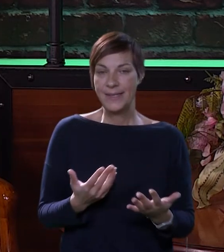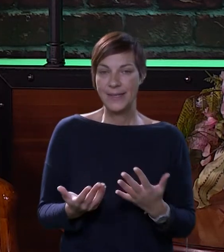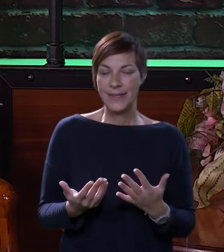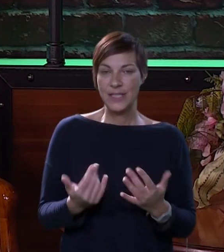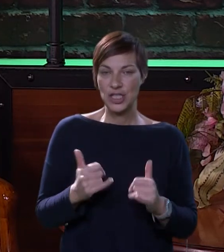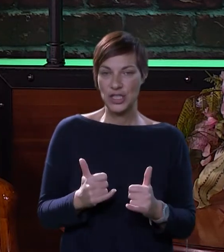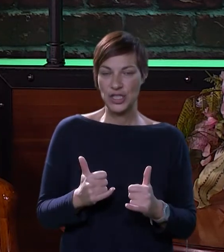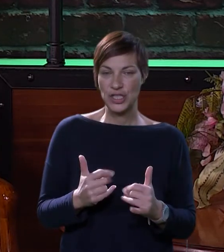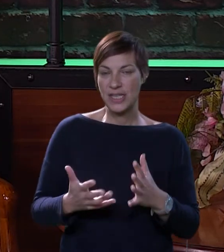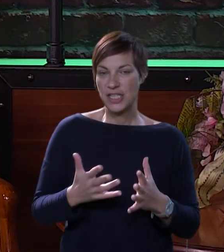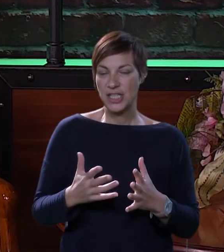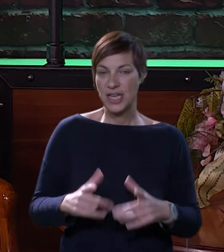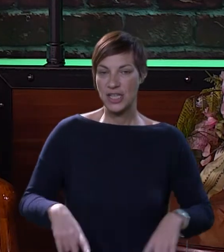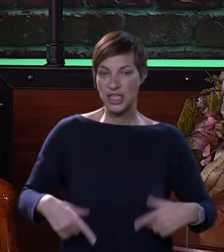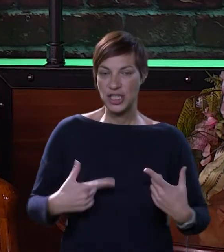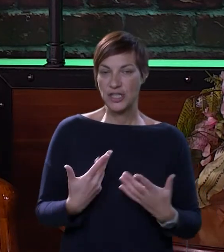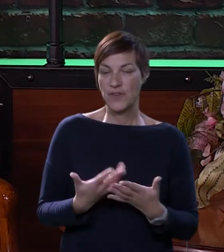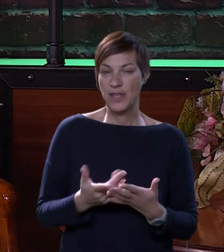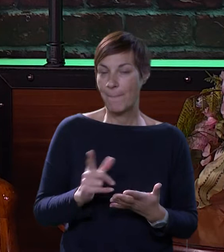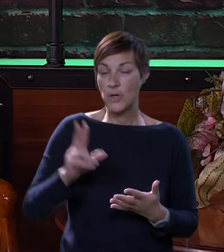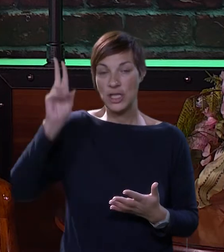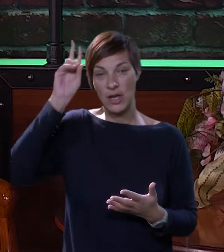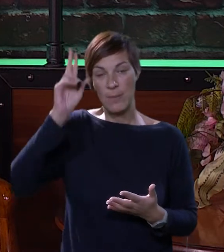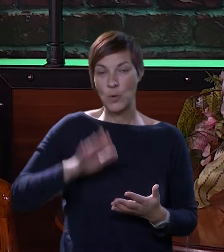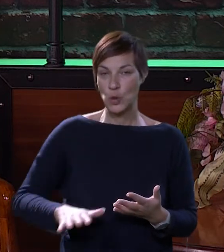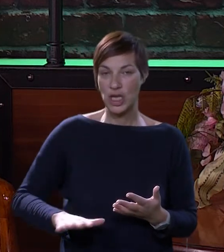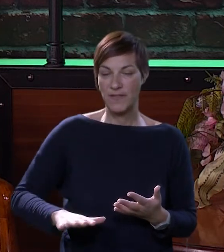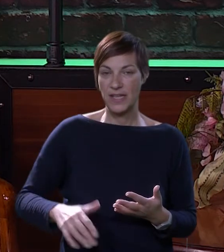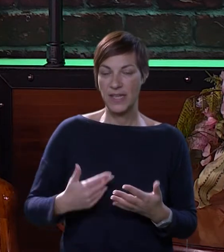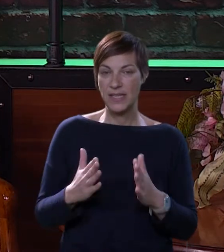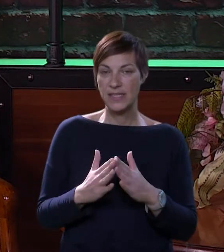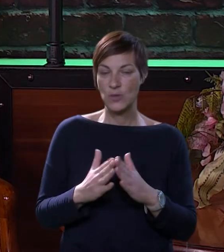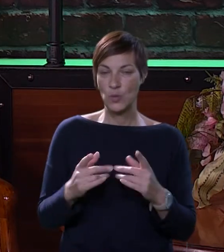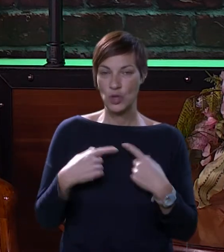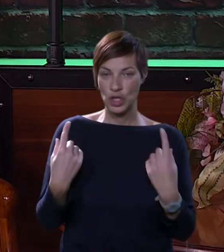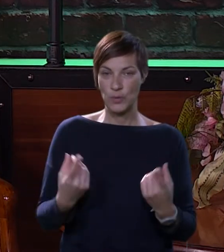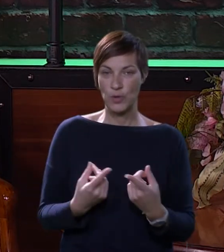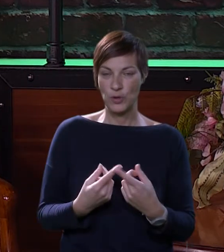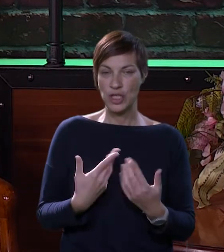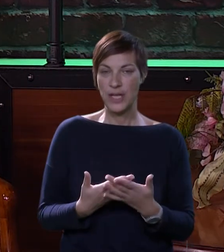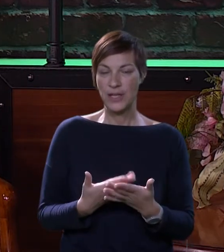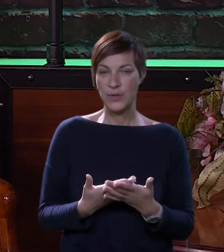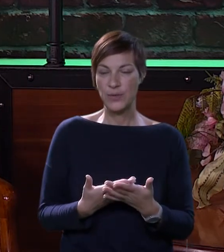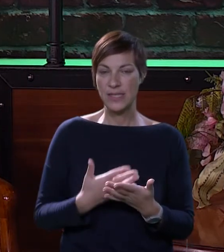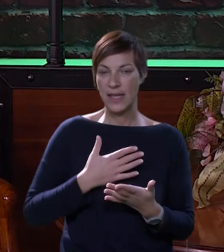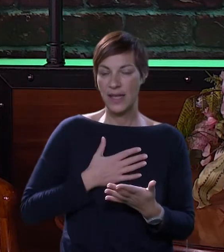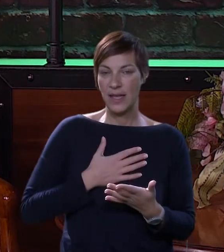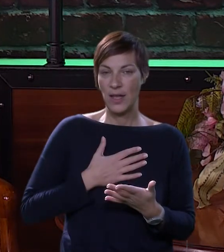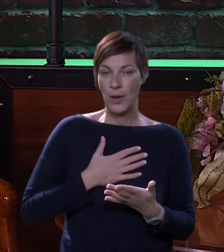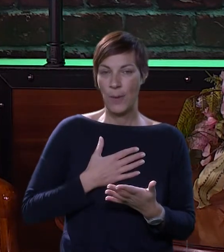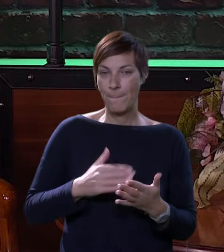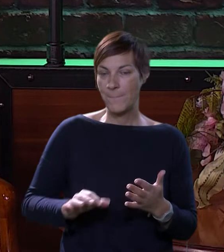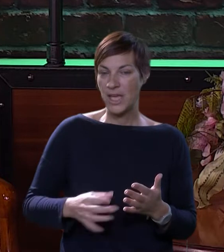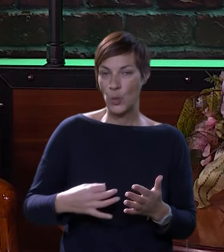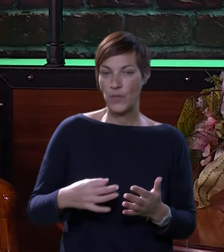što današnji način života možda i onemogućava djeci u kućnom okruženju. I zato nekako mi, barem